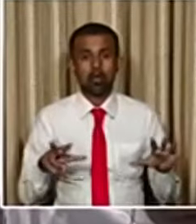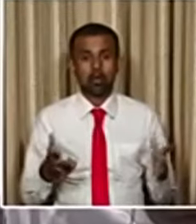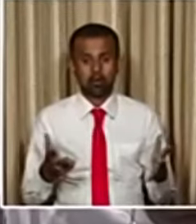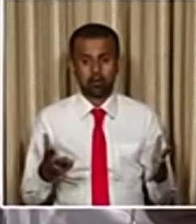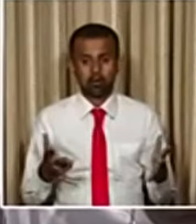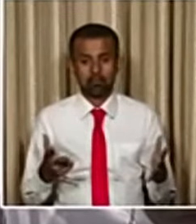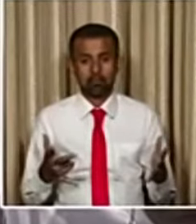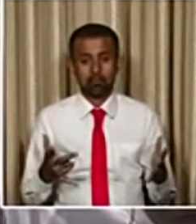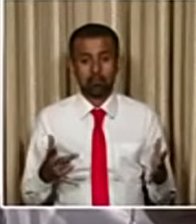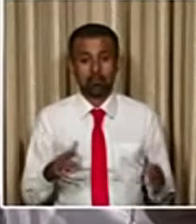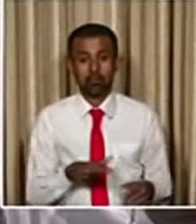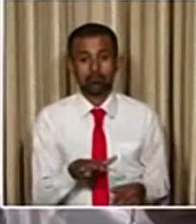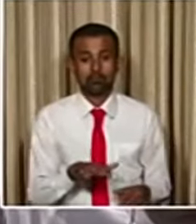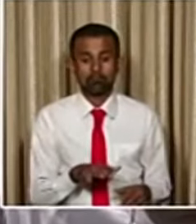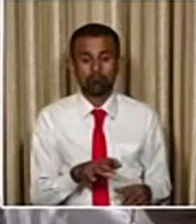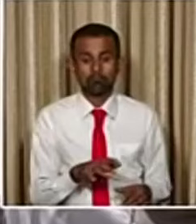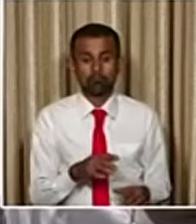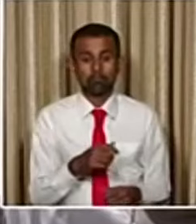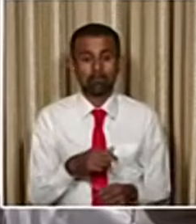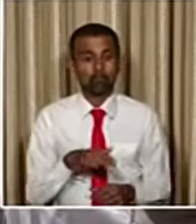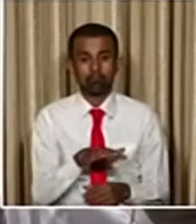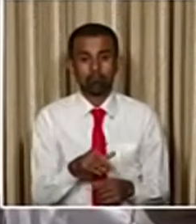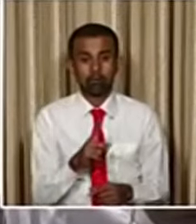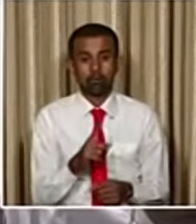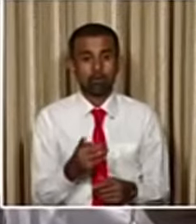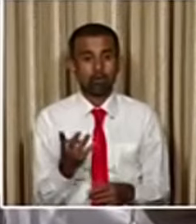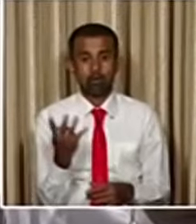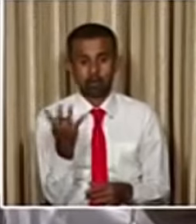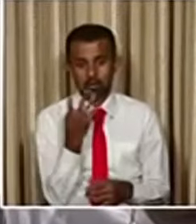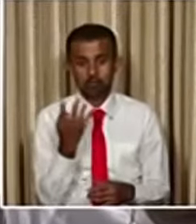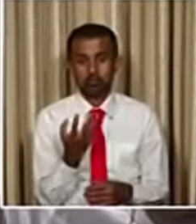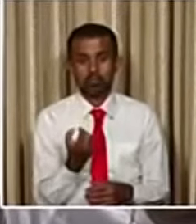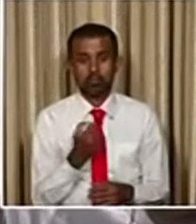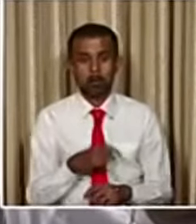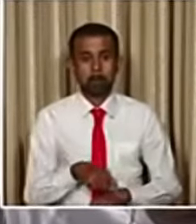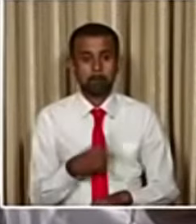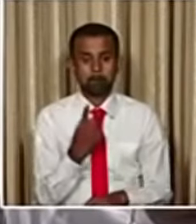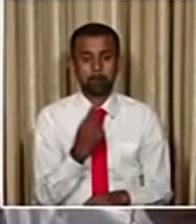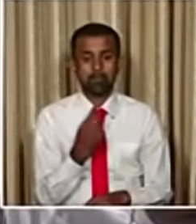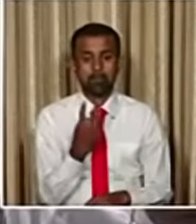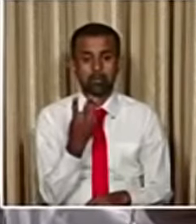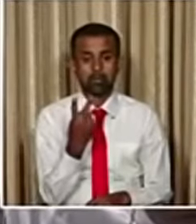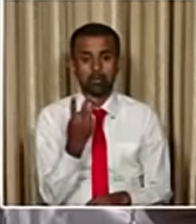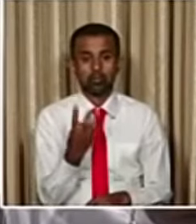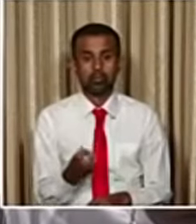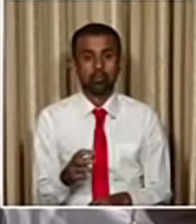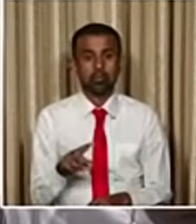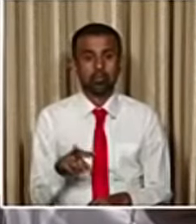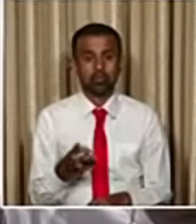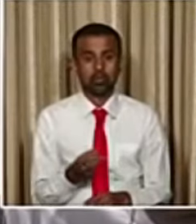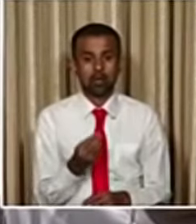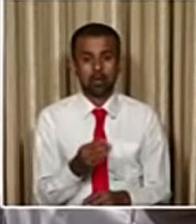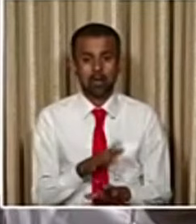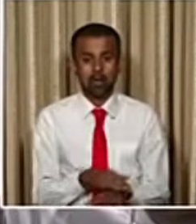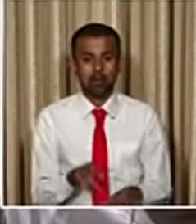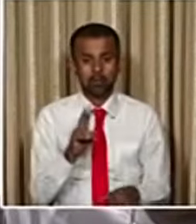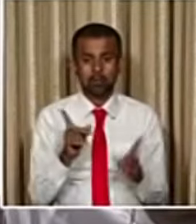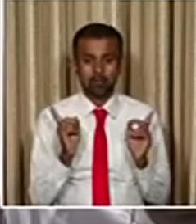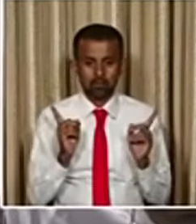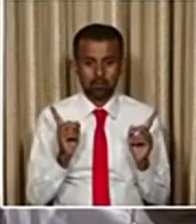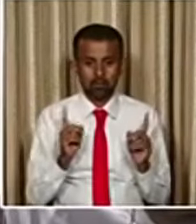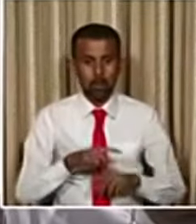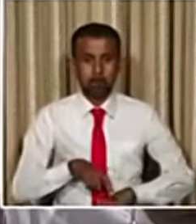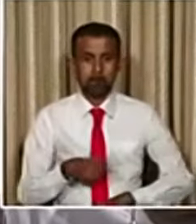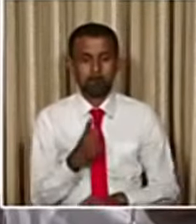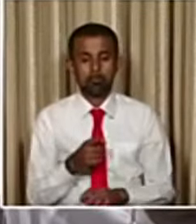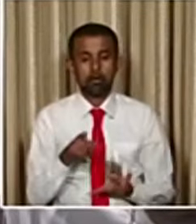800ක්. එක කෝට්ටයක් වෙනුවෙන් මේ ග්‍රවුන්ඩ් එක දෙන්නේ නැහැ. කෝට් හතරම ගන්න ඕන. පැයකට 3200ක් ගෙවන්න ඕන. ළමයි දෙන්නෙක් සෙල්ලම් කරා වුණා